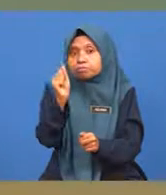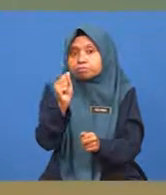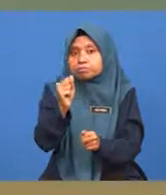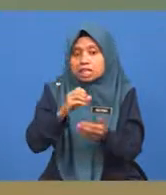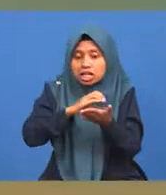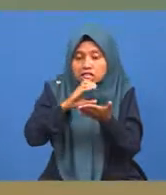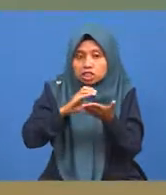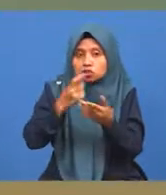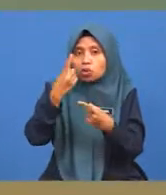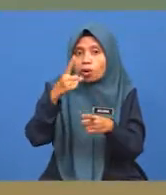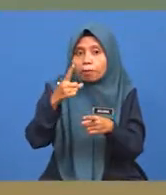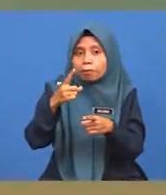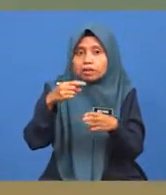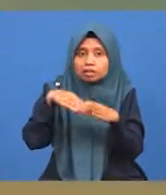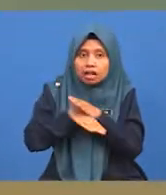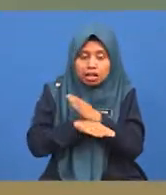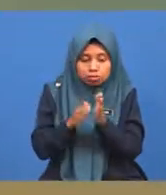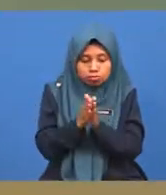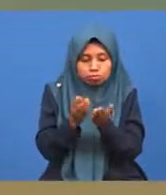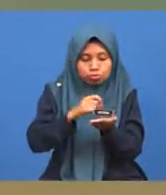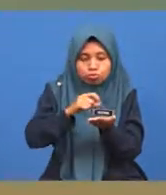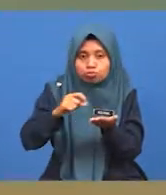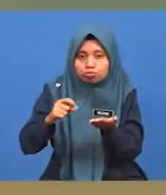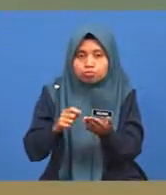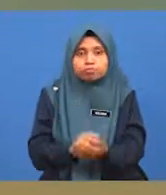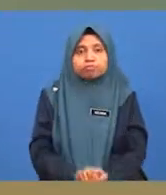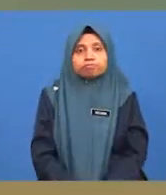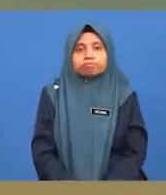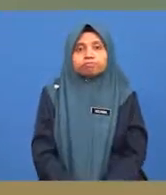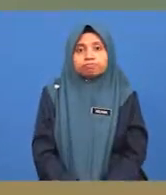Catatkan jawapan murid-murid di dalam buku tadi.